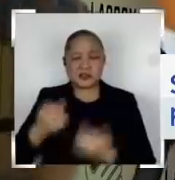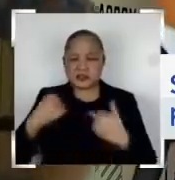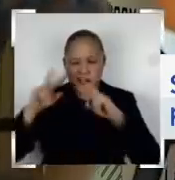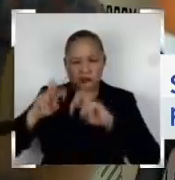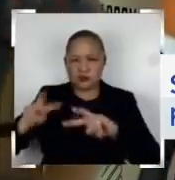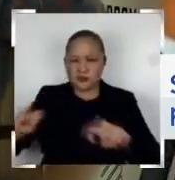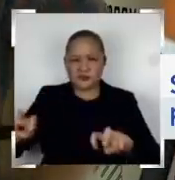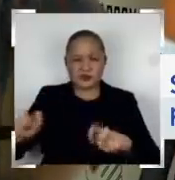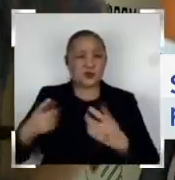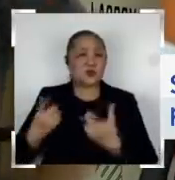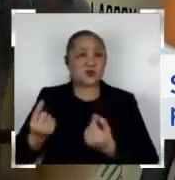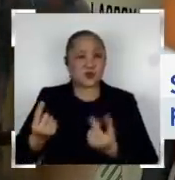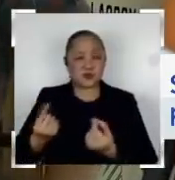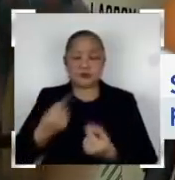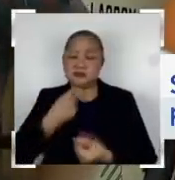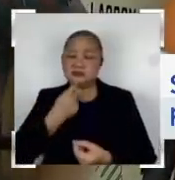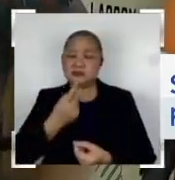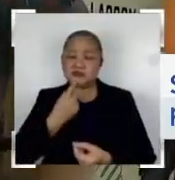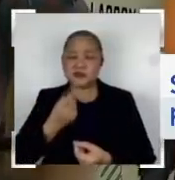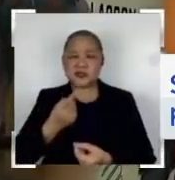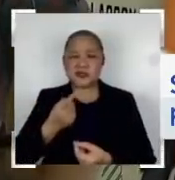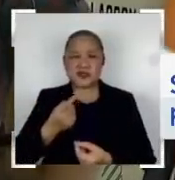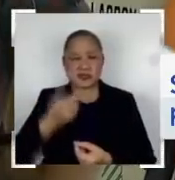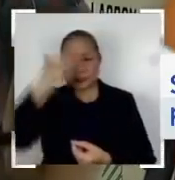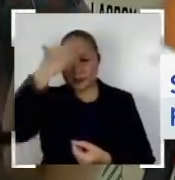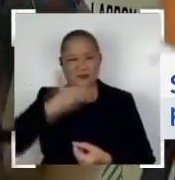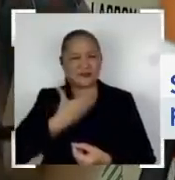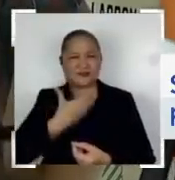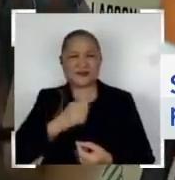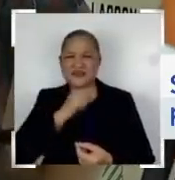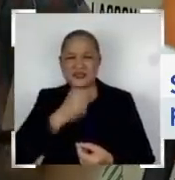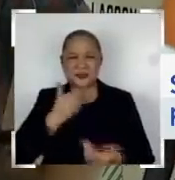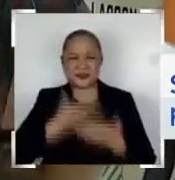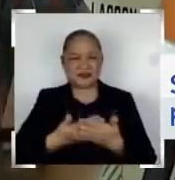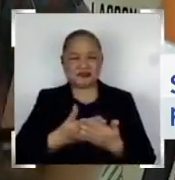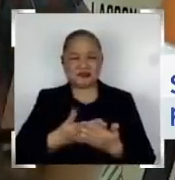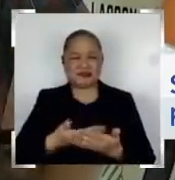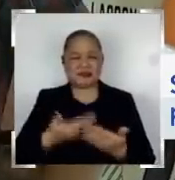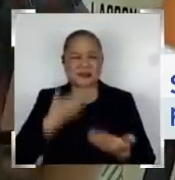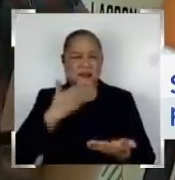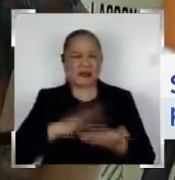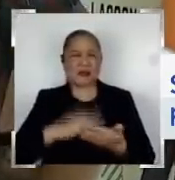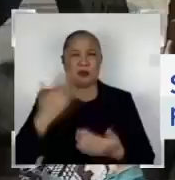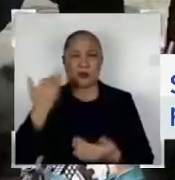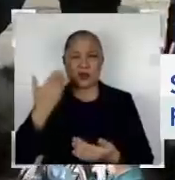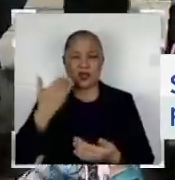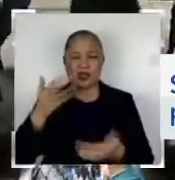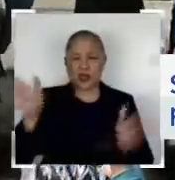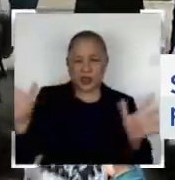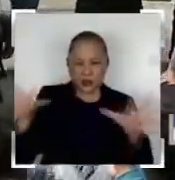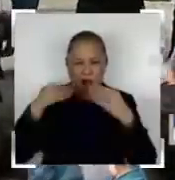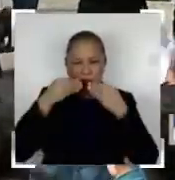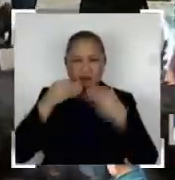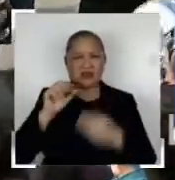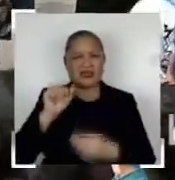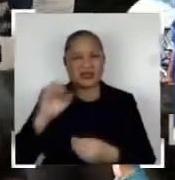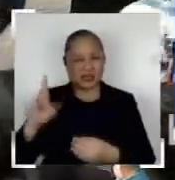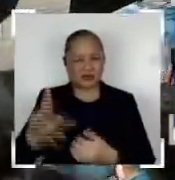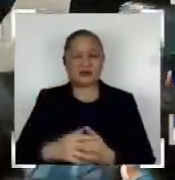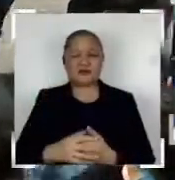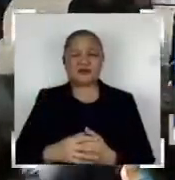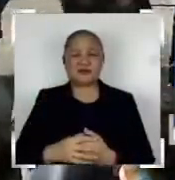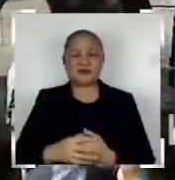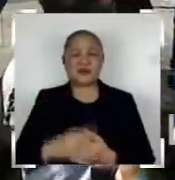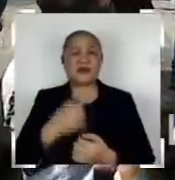na sinasabi na nakakasama pa yung face shield. Dahil ini-scoop niya yung hangin. Tatanggapin daw ni Manila Mayor